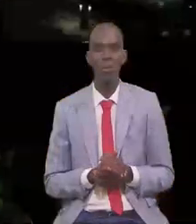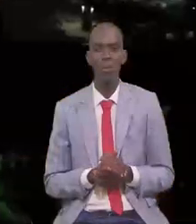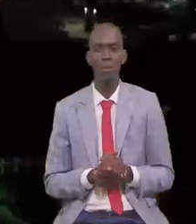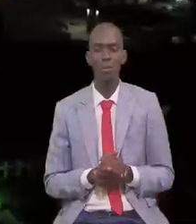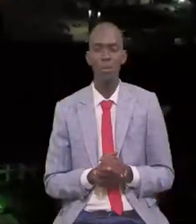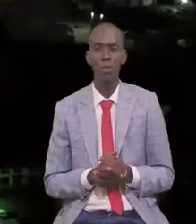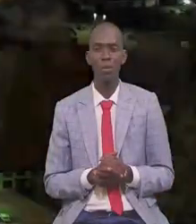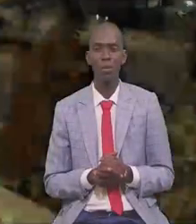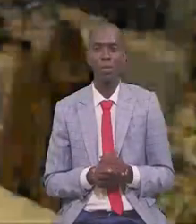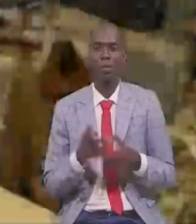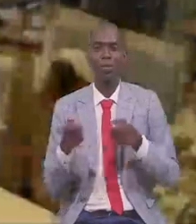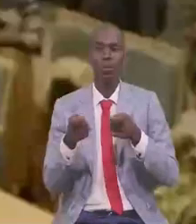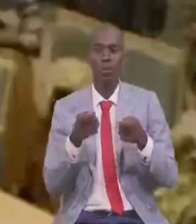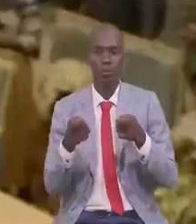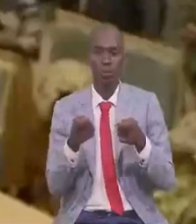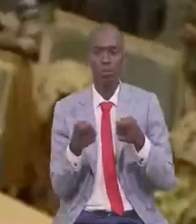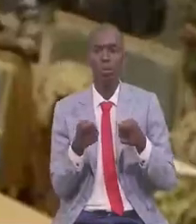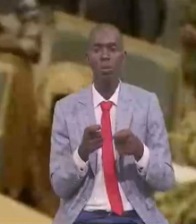Il faut dompter la langue.